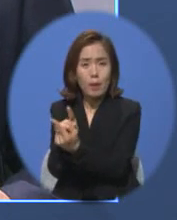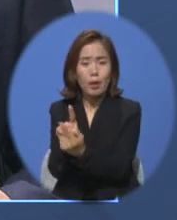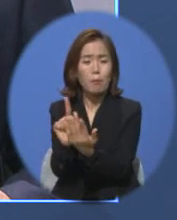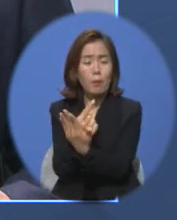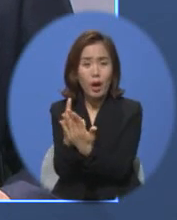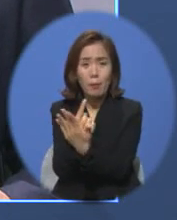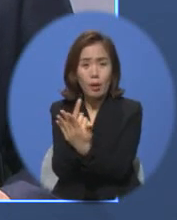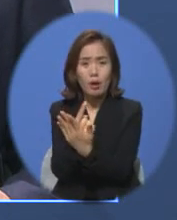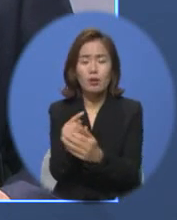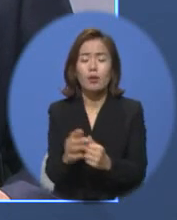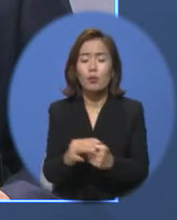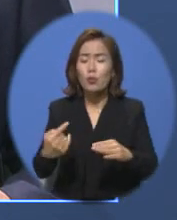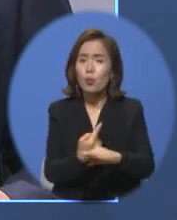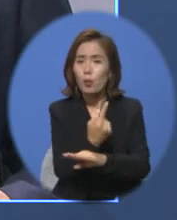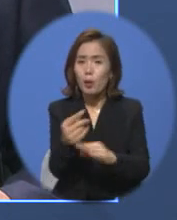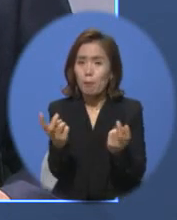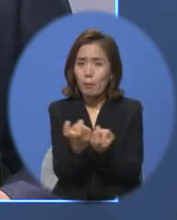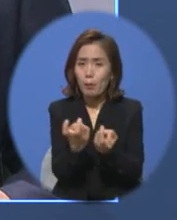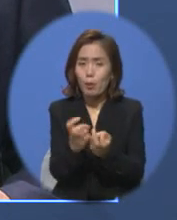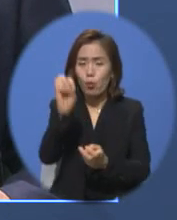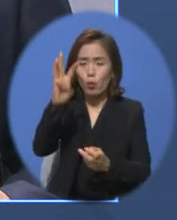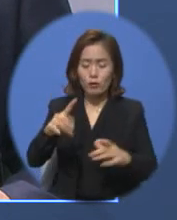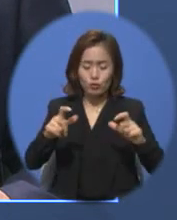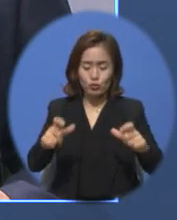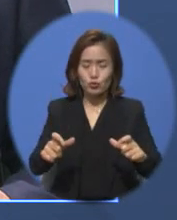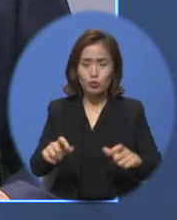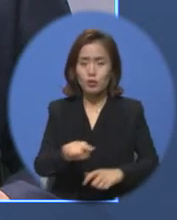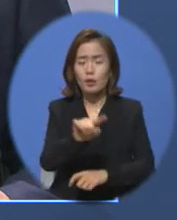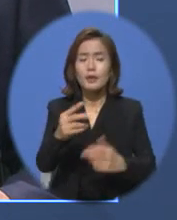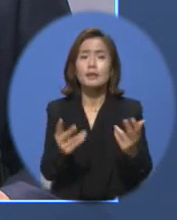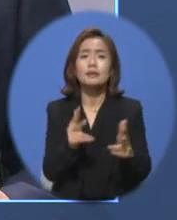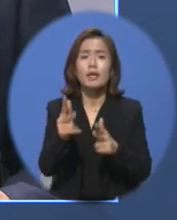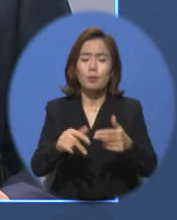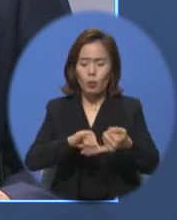회의장밖에서많은정부관계자및이해관계자들을만나